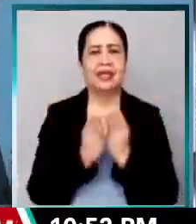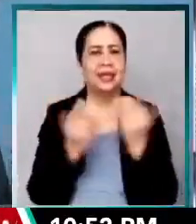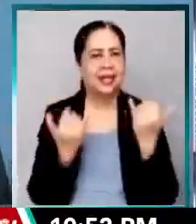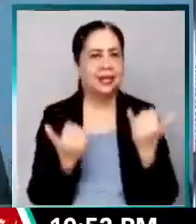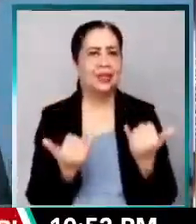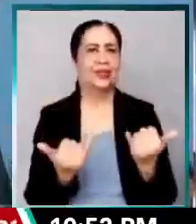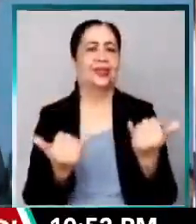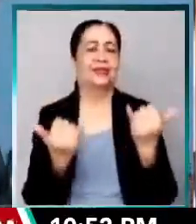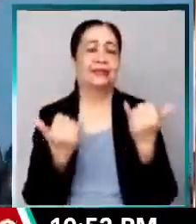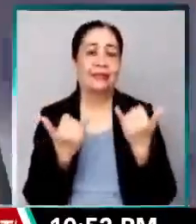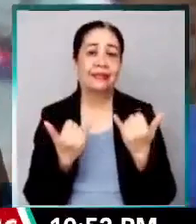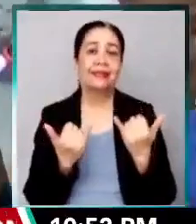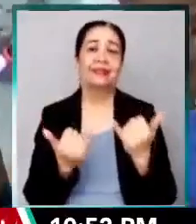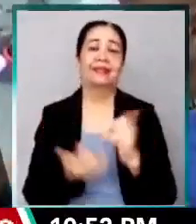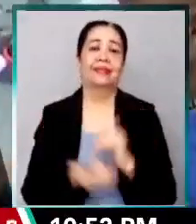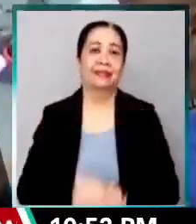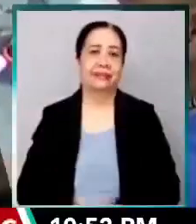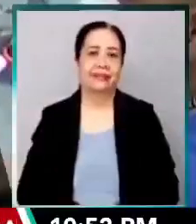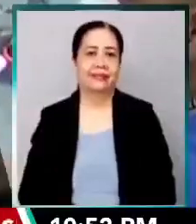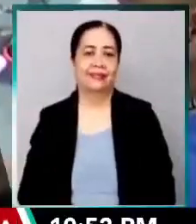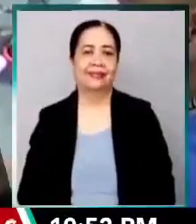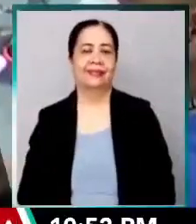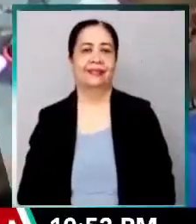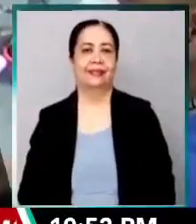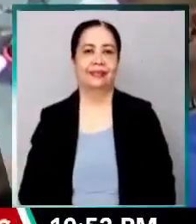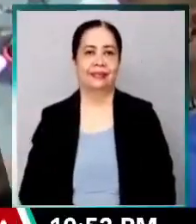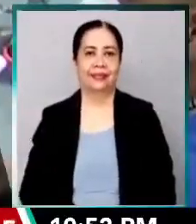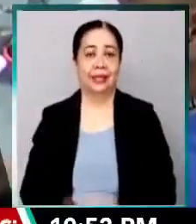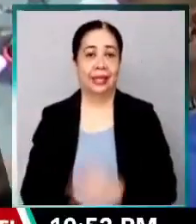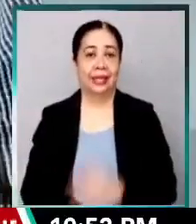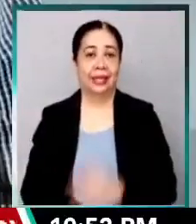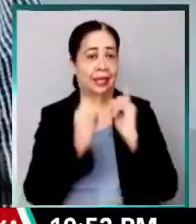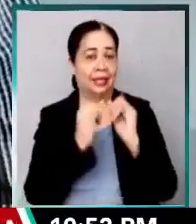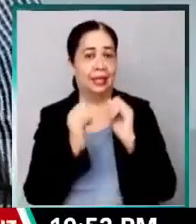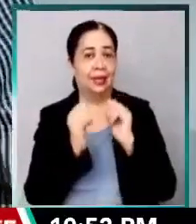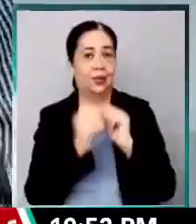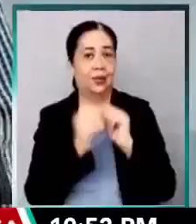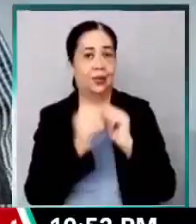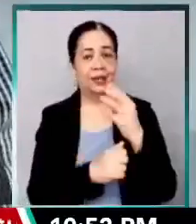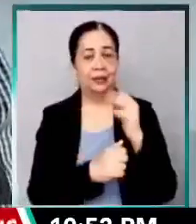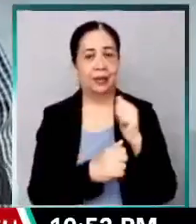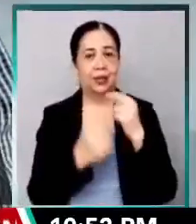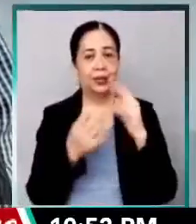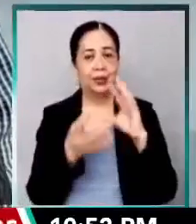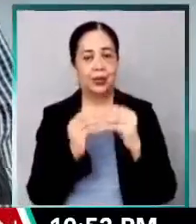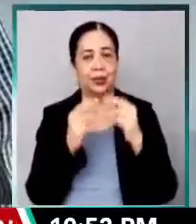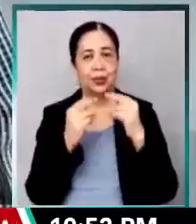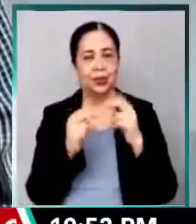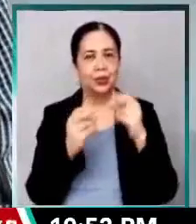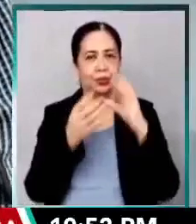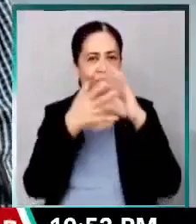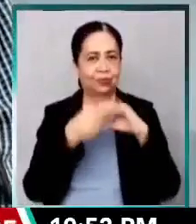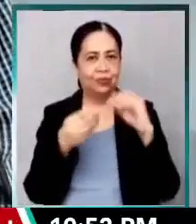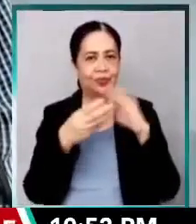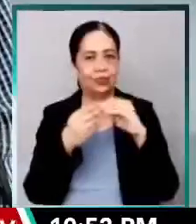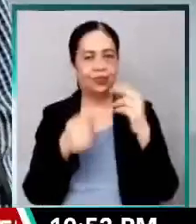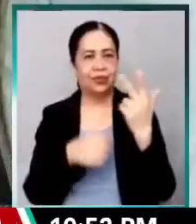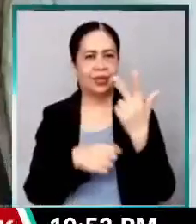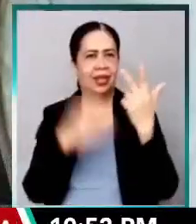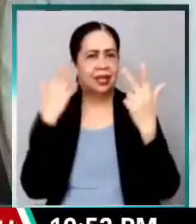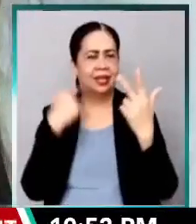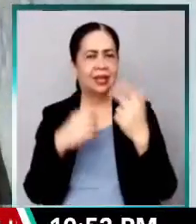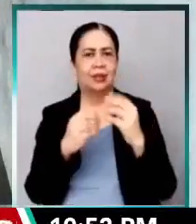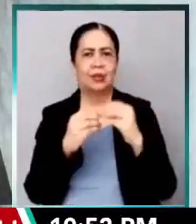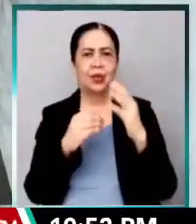ngayon? Sa sit-down interview with GMA Integrated News, kinuwento ng dalawa sa power trio na mahigit isang dekada na